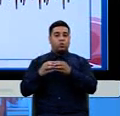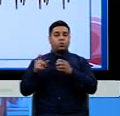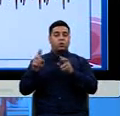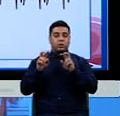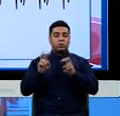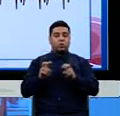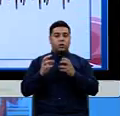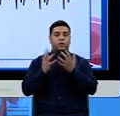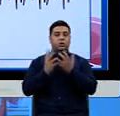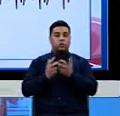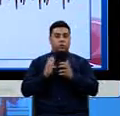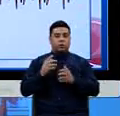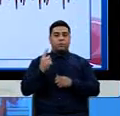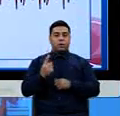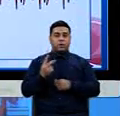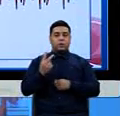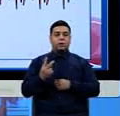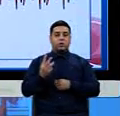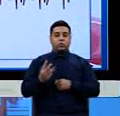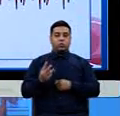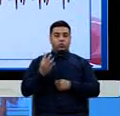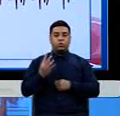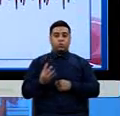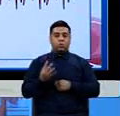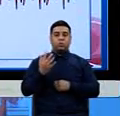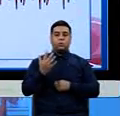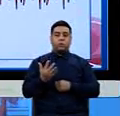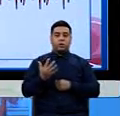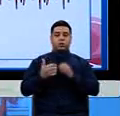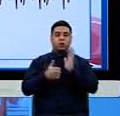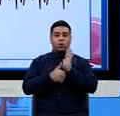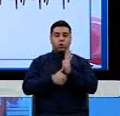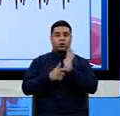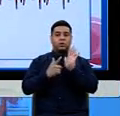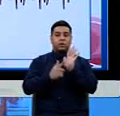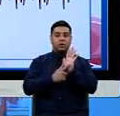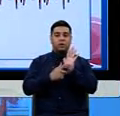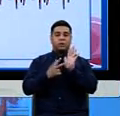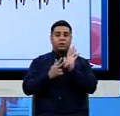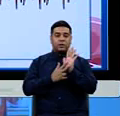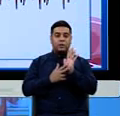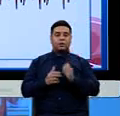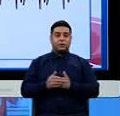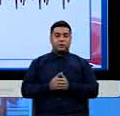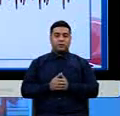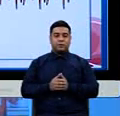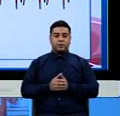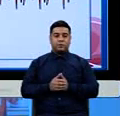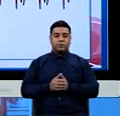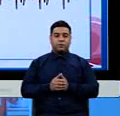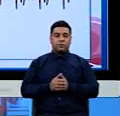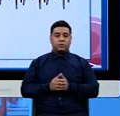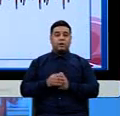guruhdagi stullarni sanaymiz. 1, 2, 3, 4, 5, 6, 7,